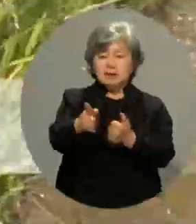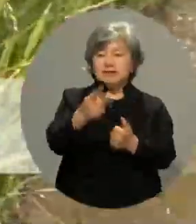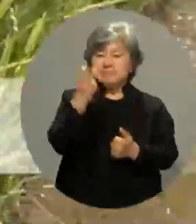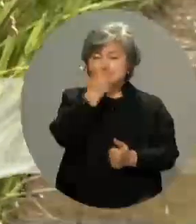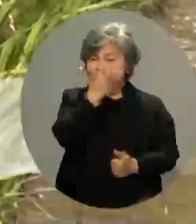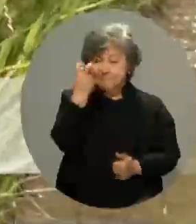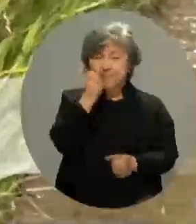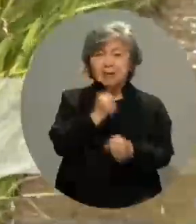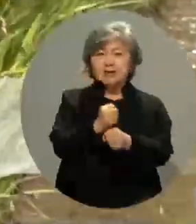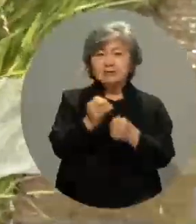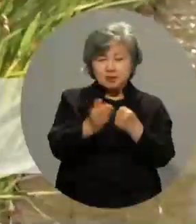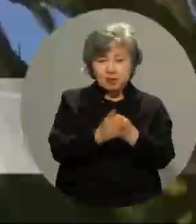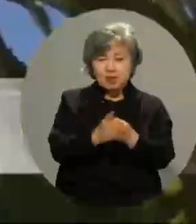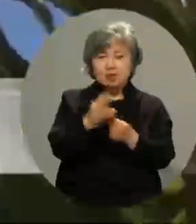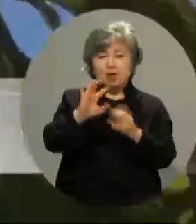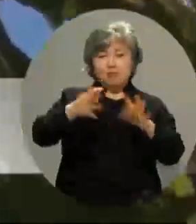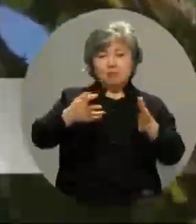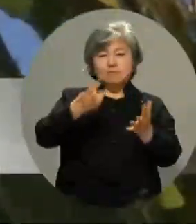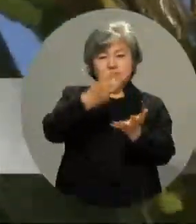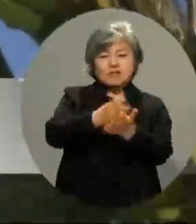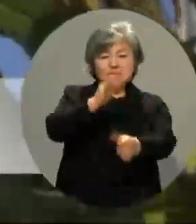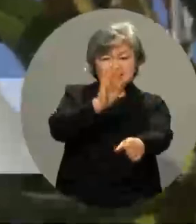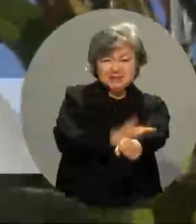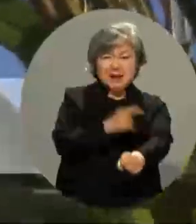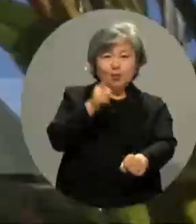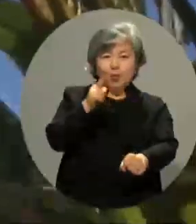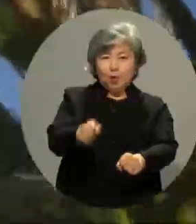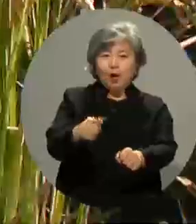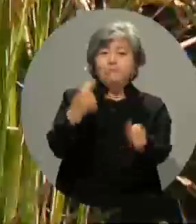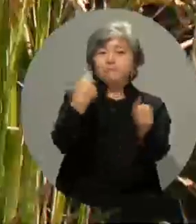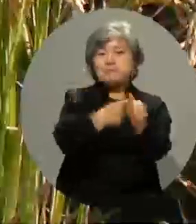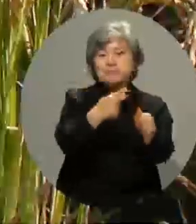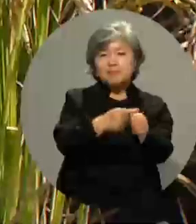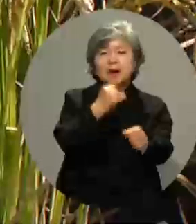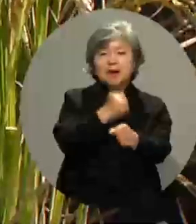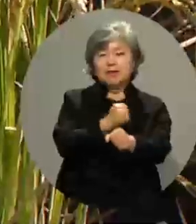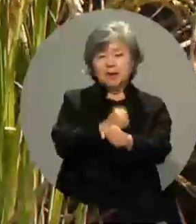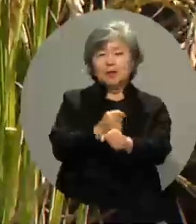팩트체크를 통해 짚어내 정책의 허구성을 날카롭게 비판했다고 평가했습니다.